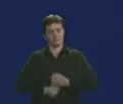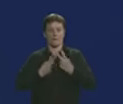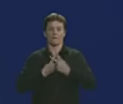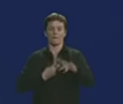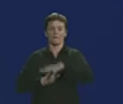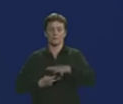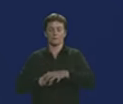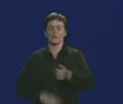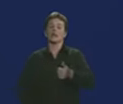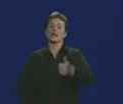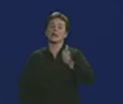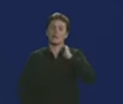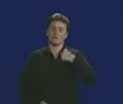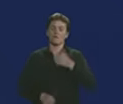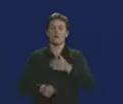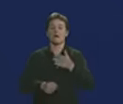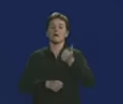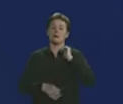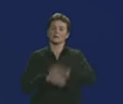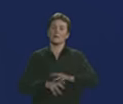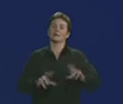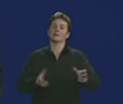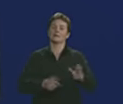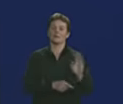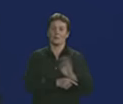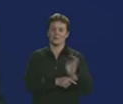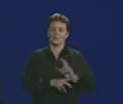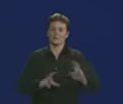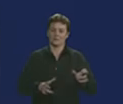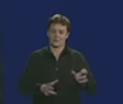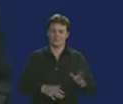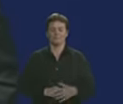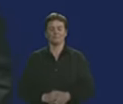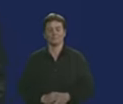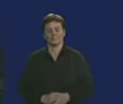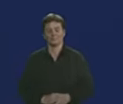Hier, j'étais à la télévision. Ce matin,